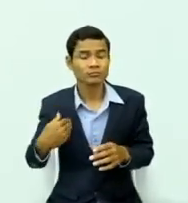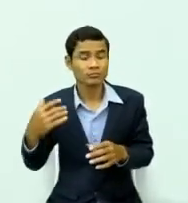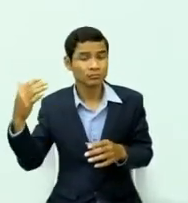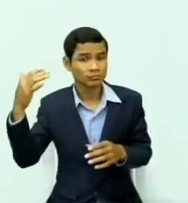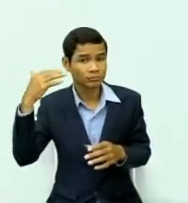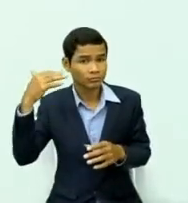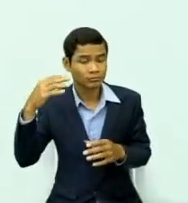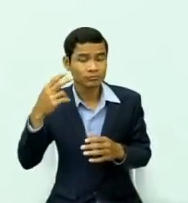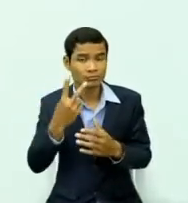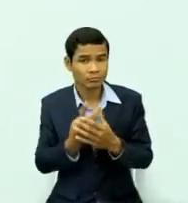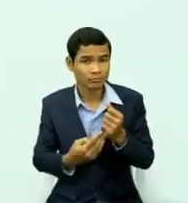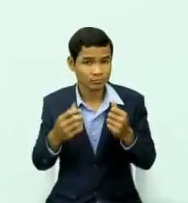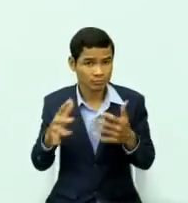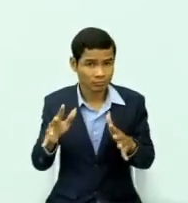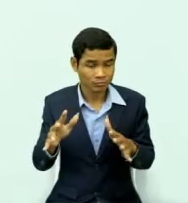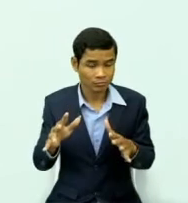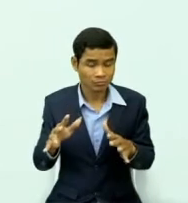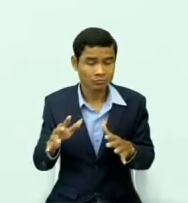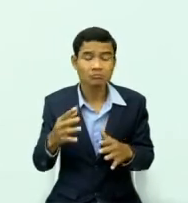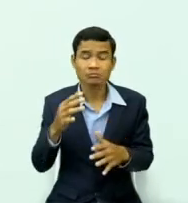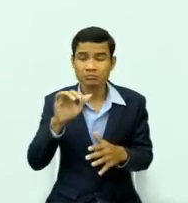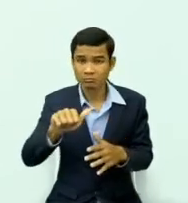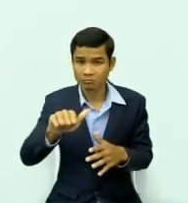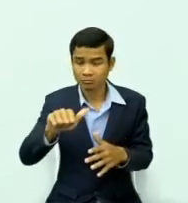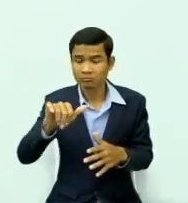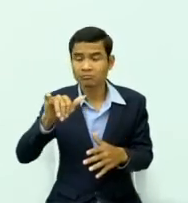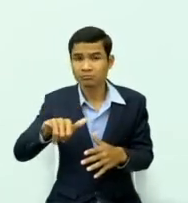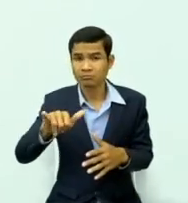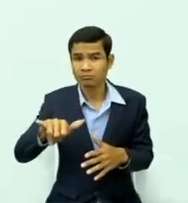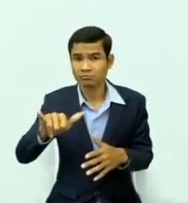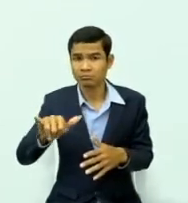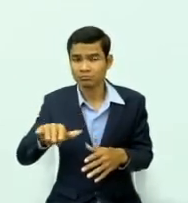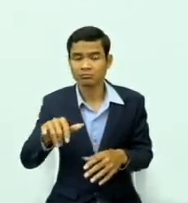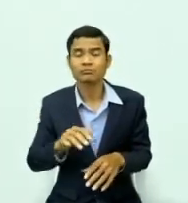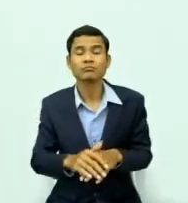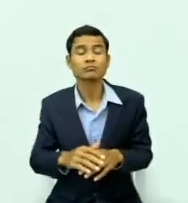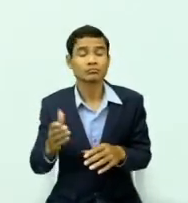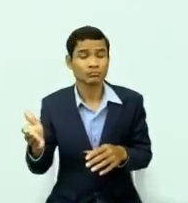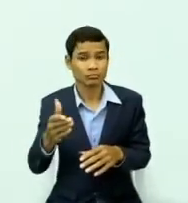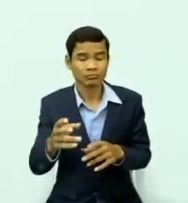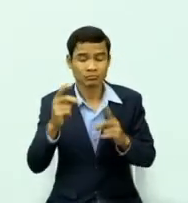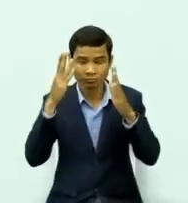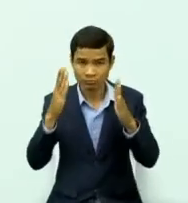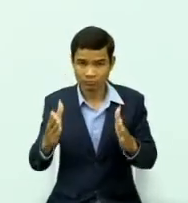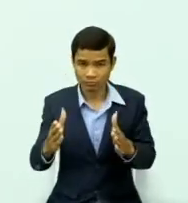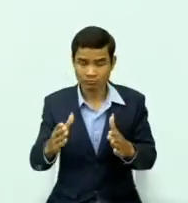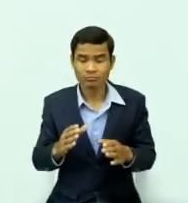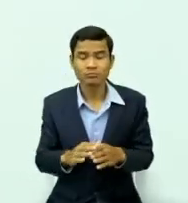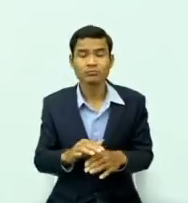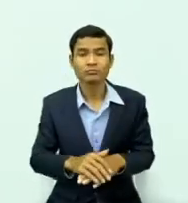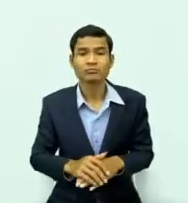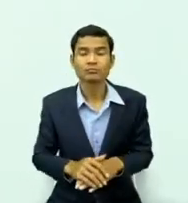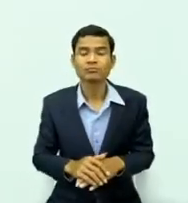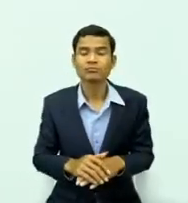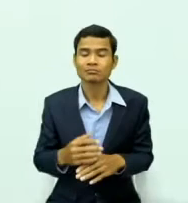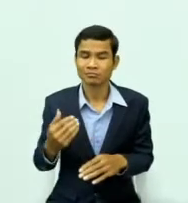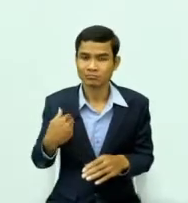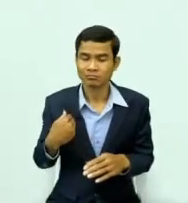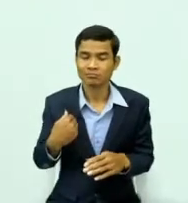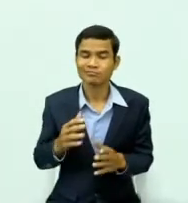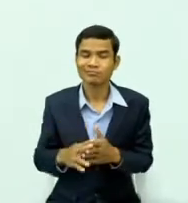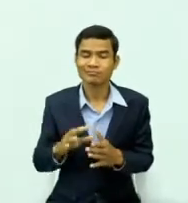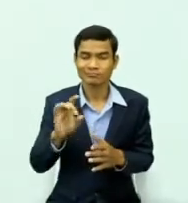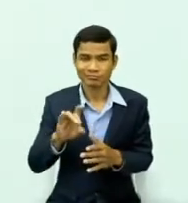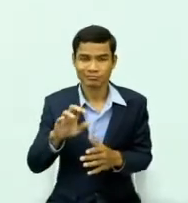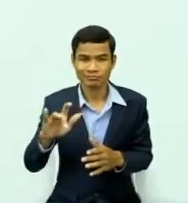con cha chân chân nè nhờ bổng toán miên cô tê được chân nè cô nâng cha đáp chân chân nè môi